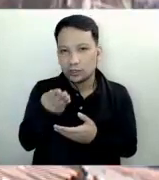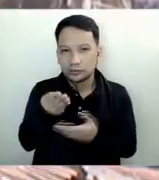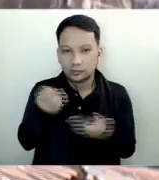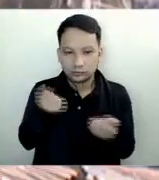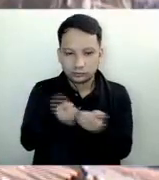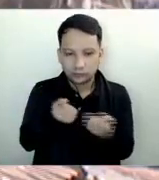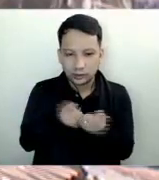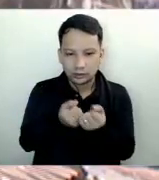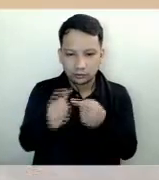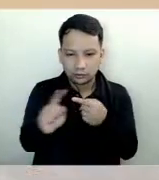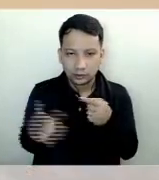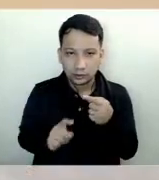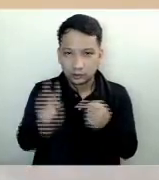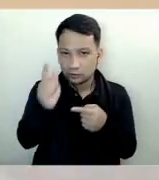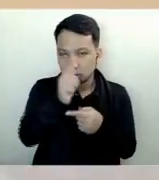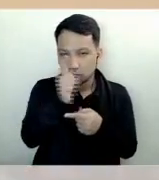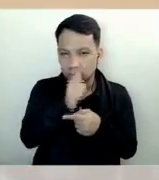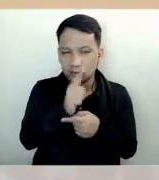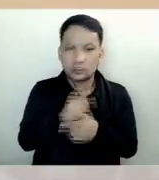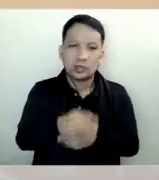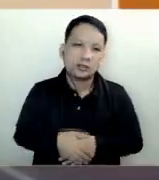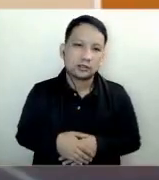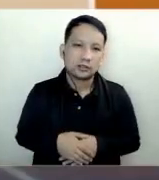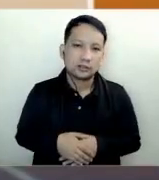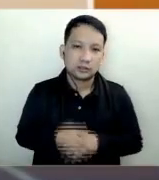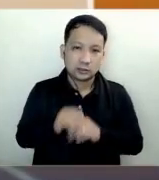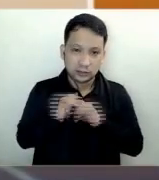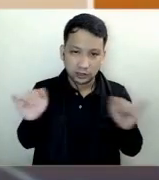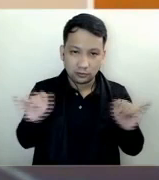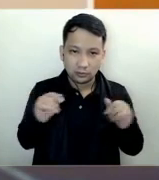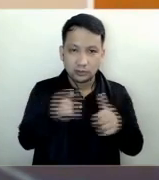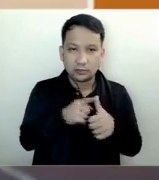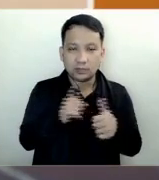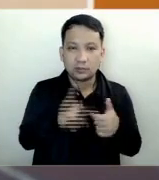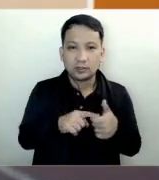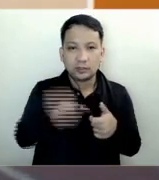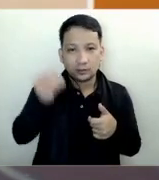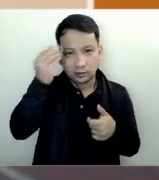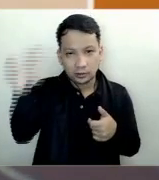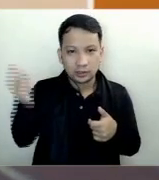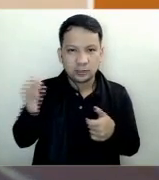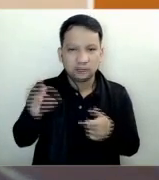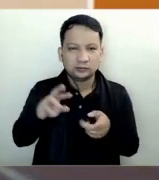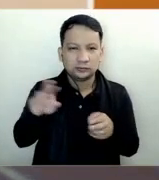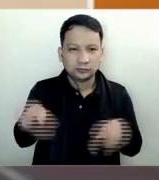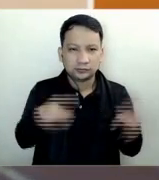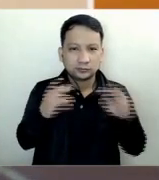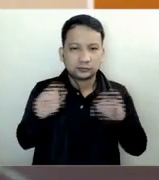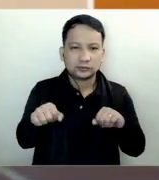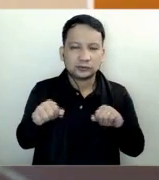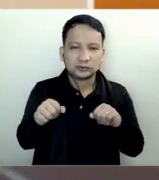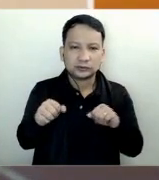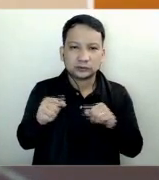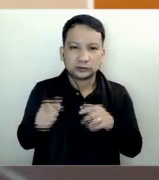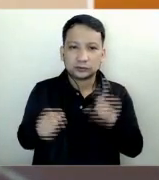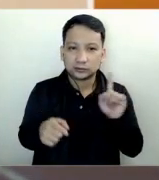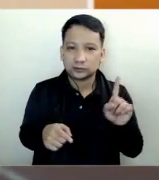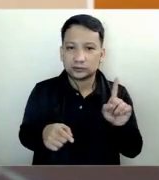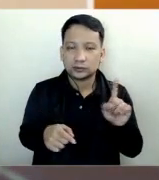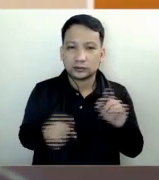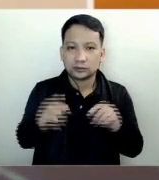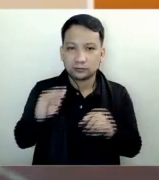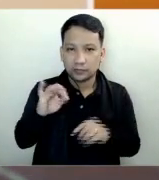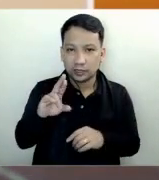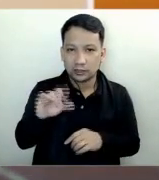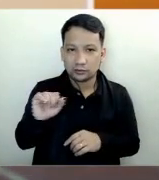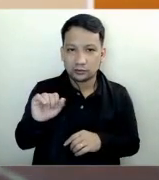kuryente sa Luzon. Bukod sa Metro Manila, nagpatupad din ng tigisang rotational brownout ang Meralco sa mga